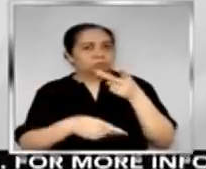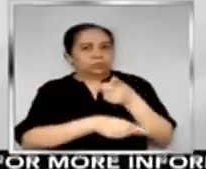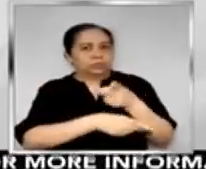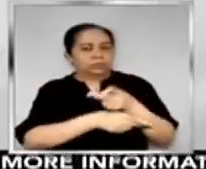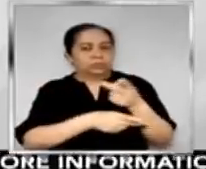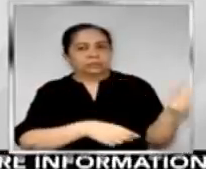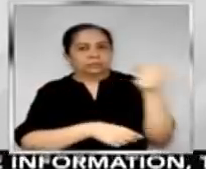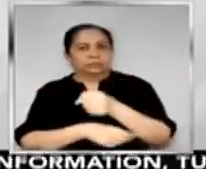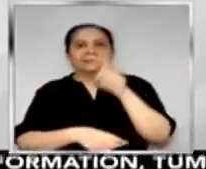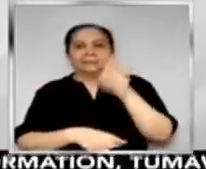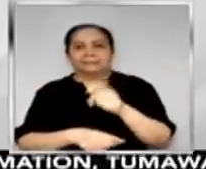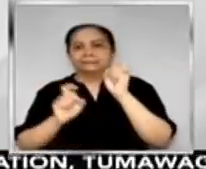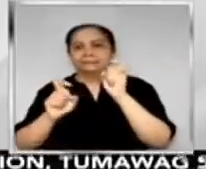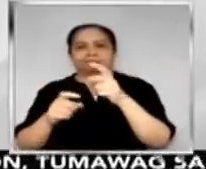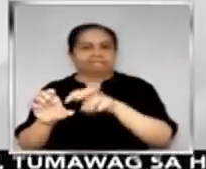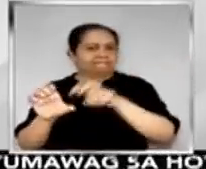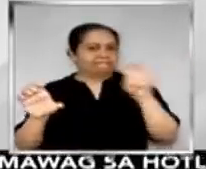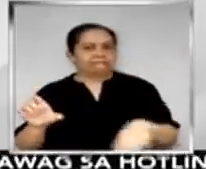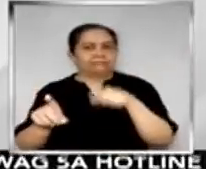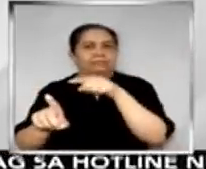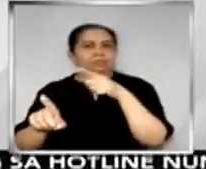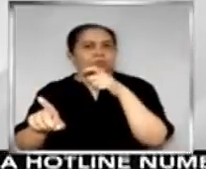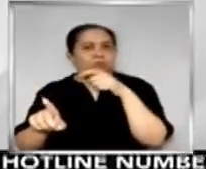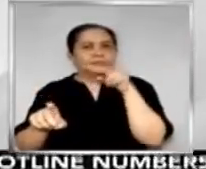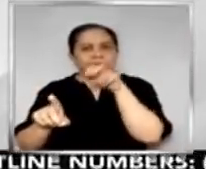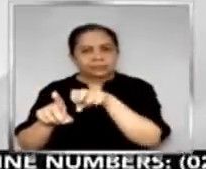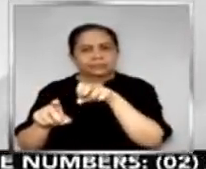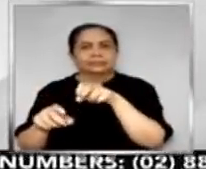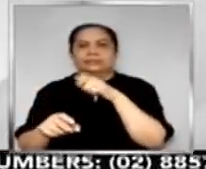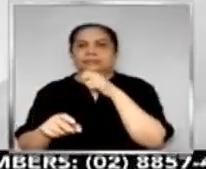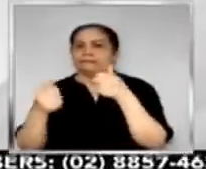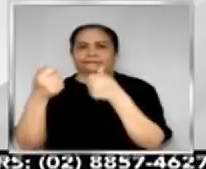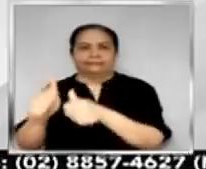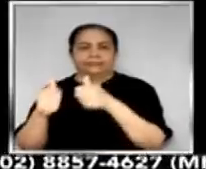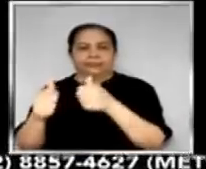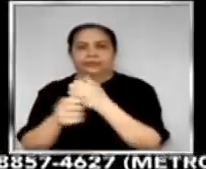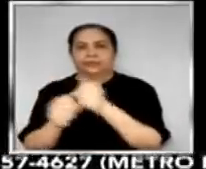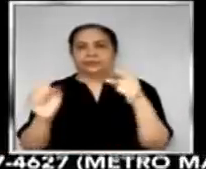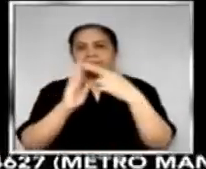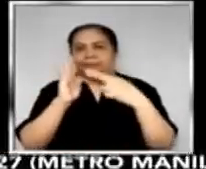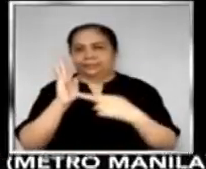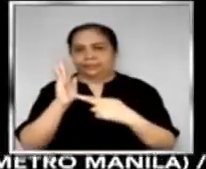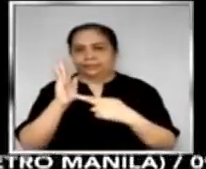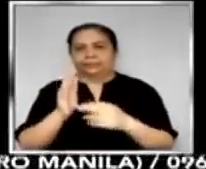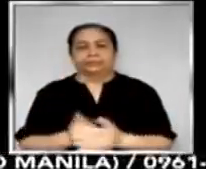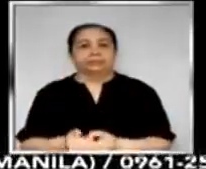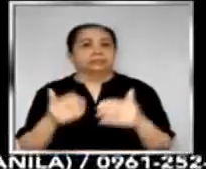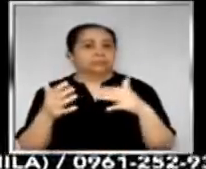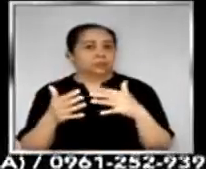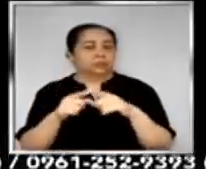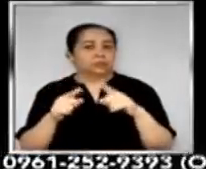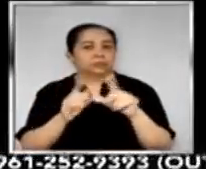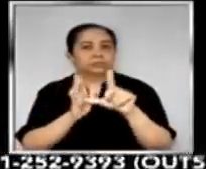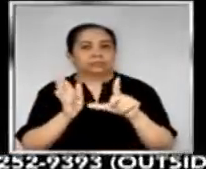dapat agad pinababa sa tren ang sinumang makikitang hindi sumusunod sa safety protocols. Pinag-aaralan na rin ng legal team ng